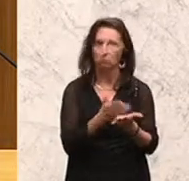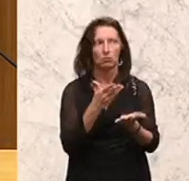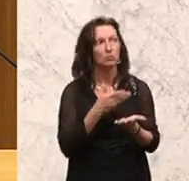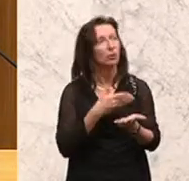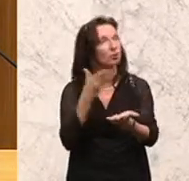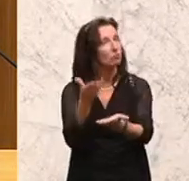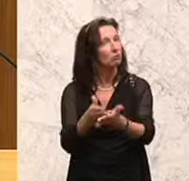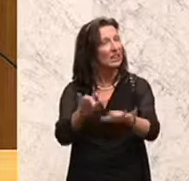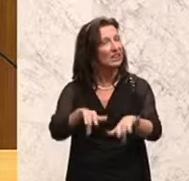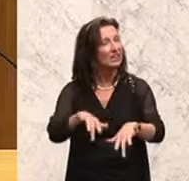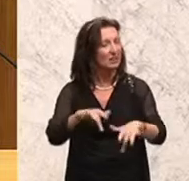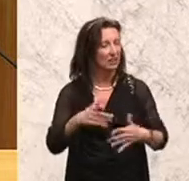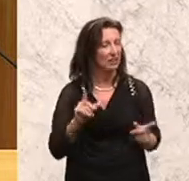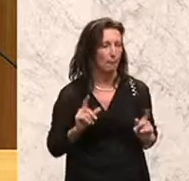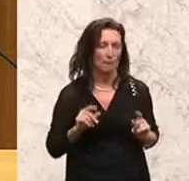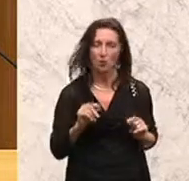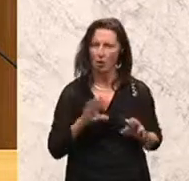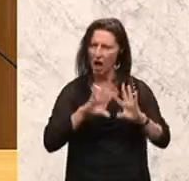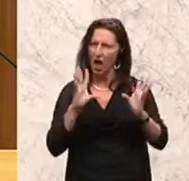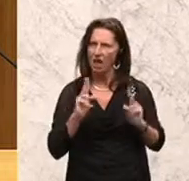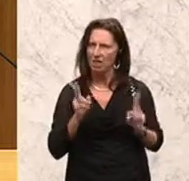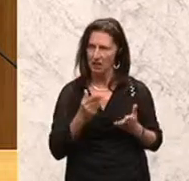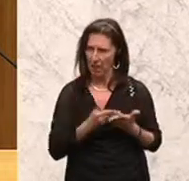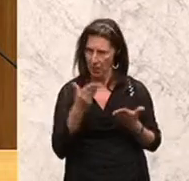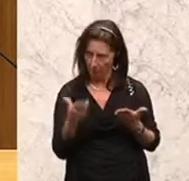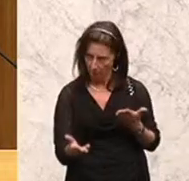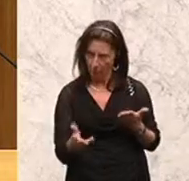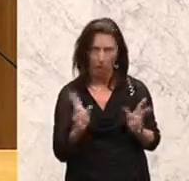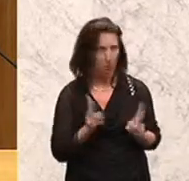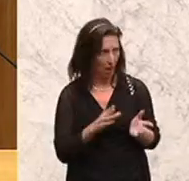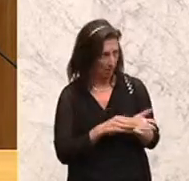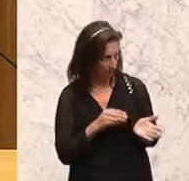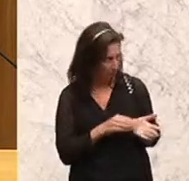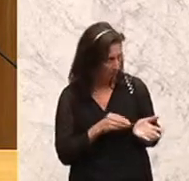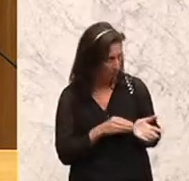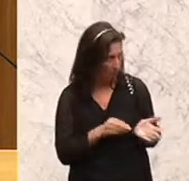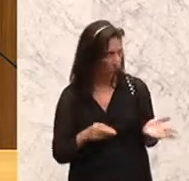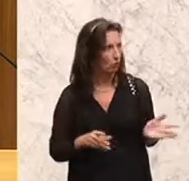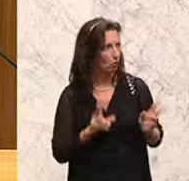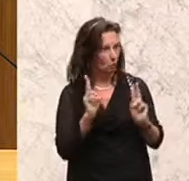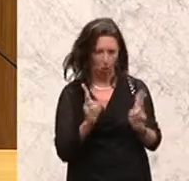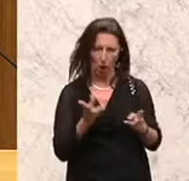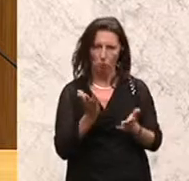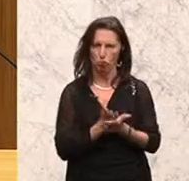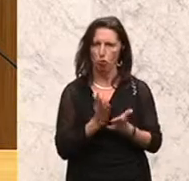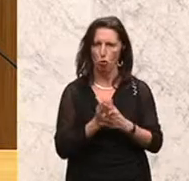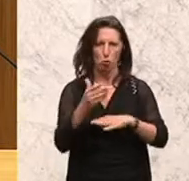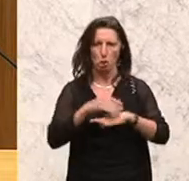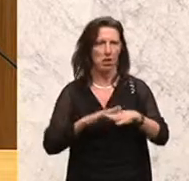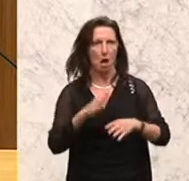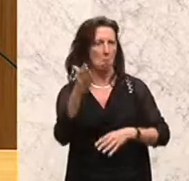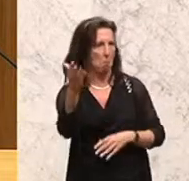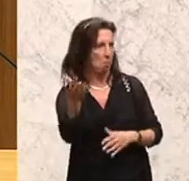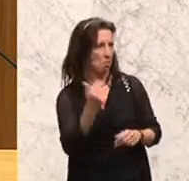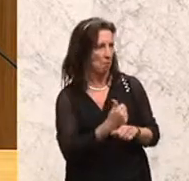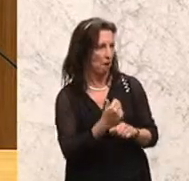das heißt, ich kann alles anmieten, dann steht es mir zur Verfügung und dann kann ich dort sehr wohl in der Gemeinde machen, was ich will. Und